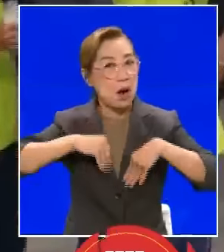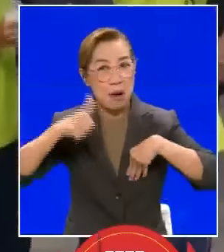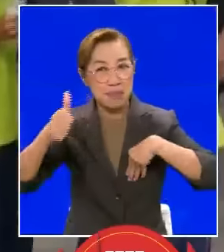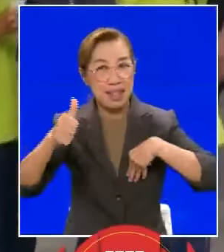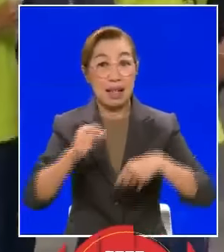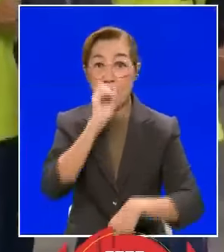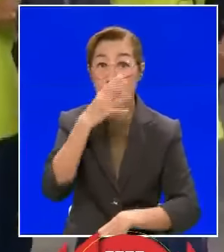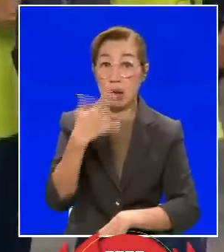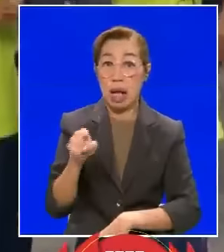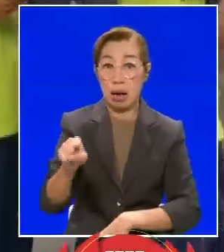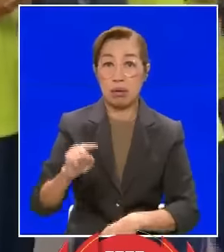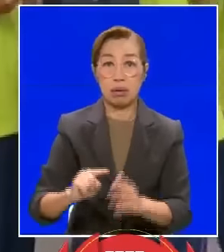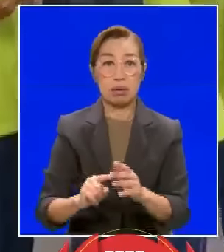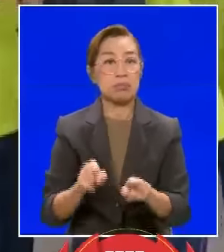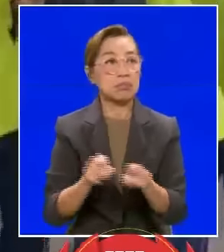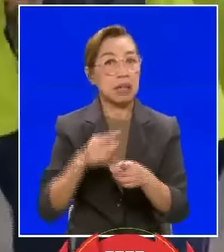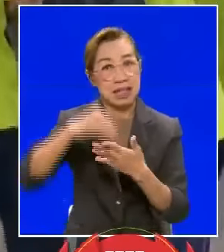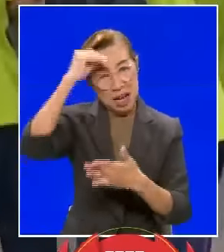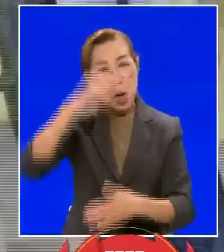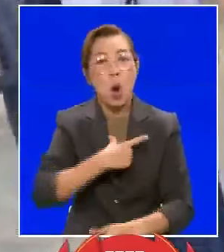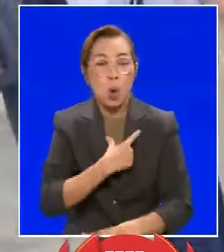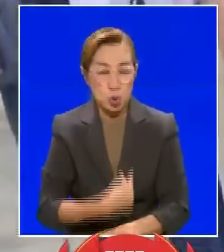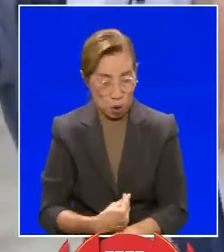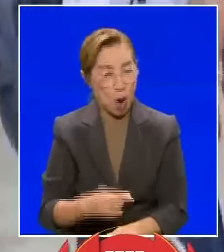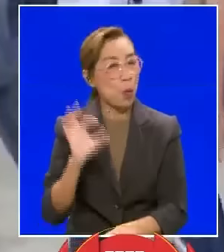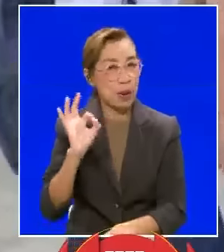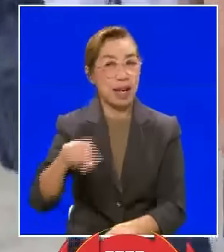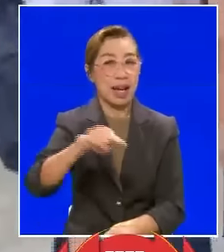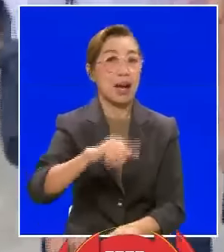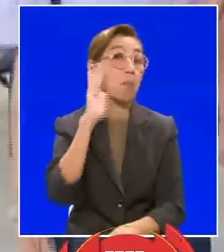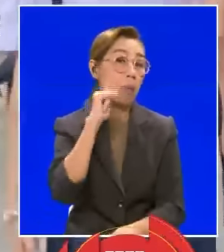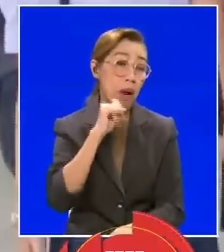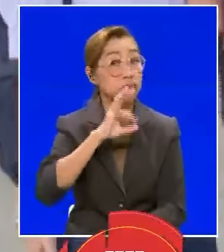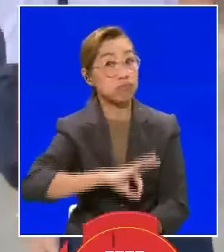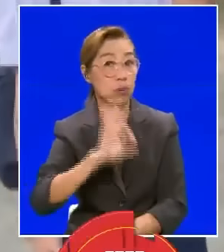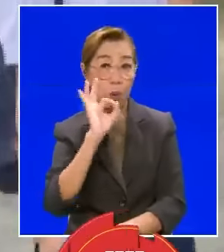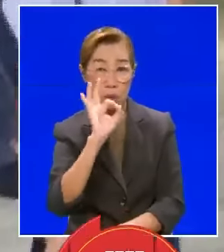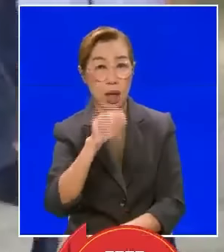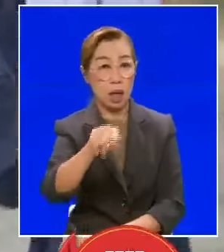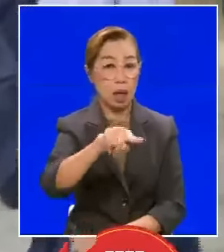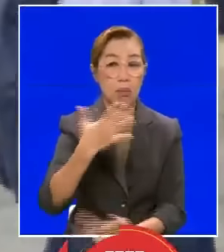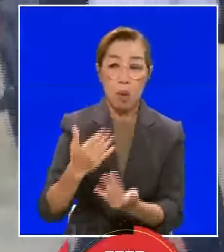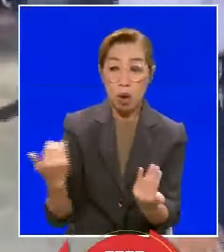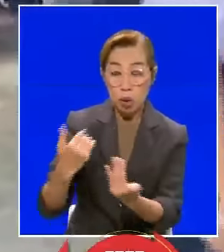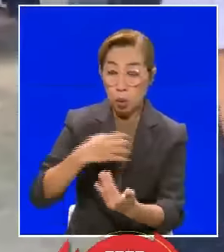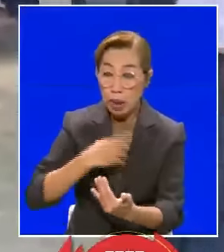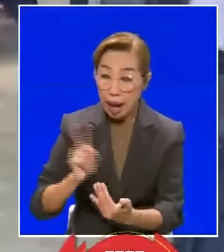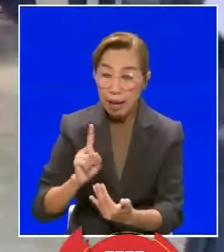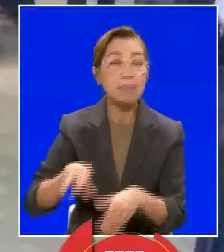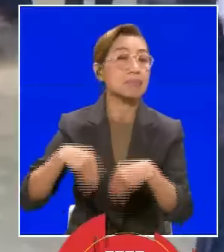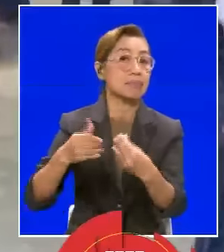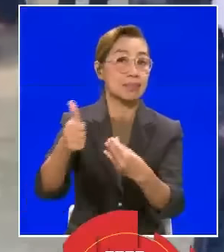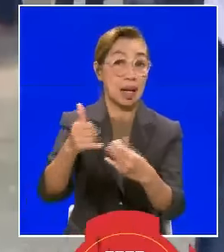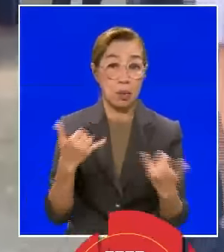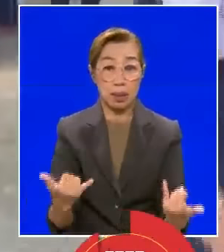อย่างที่เล่ากันมาค่ะตั้งแต่ช่วงต้นก็ถูกใจชอบใจผู้ปกครองก็โอเคทำตามที่นักเรียนต้องการสังเกตวันนี้บ